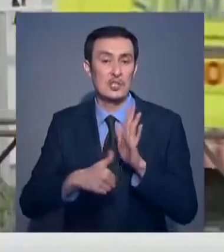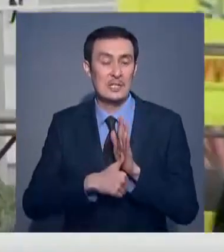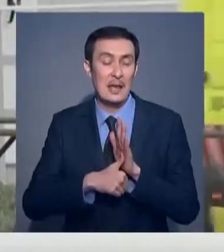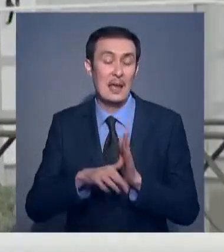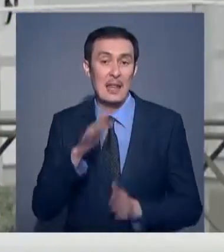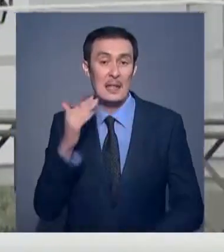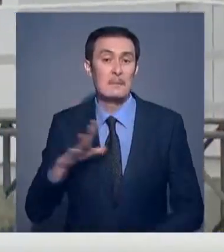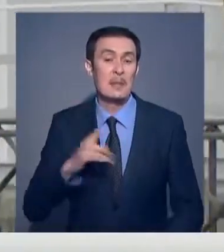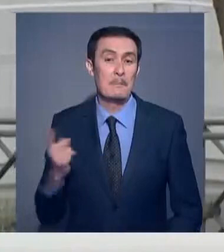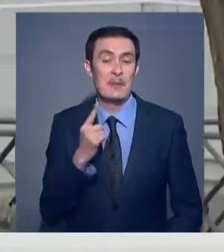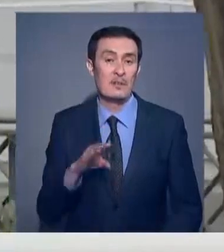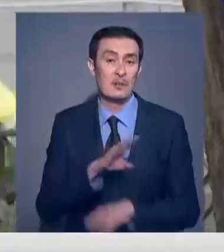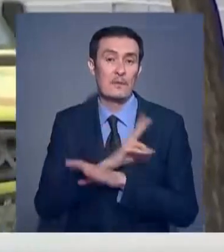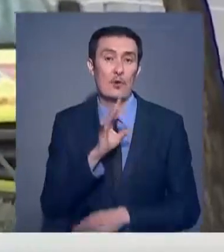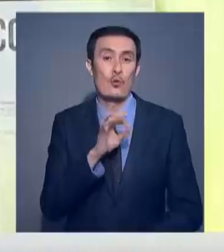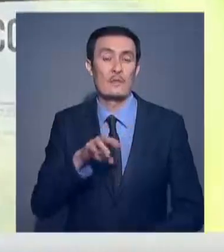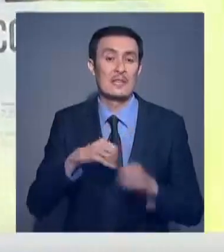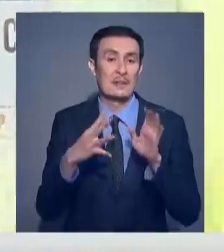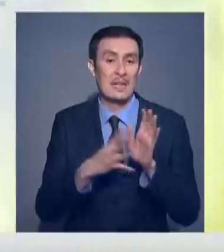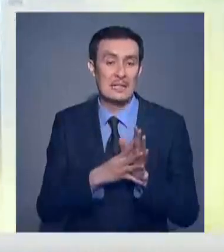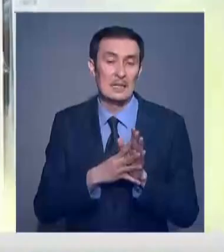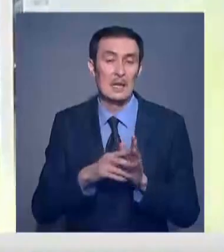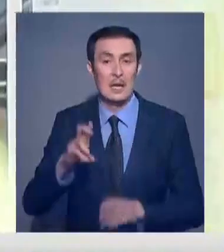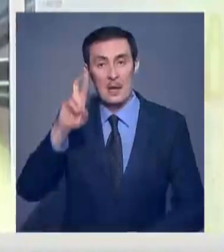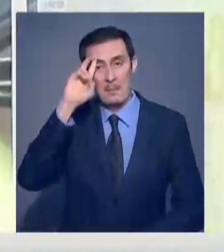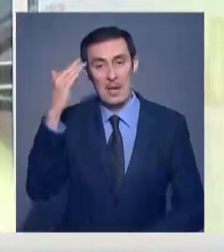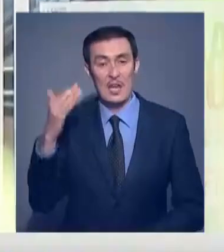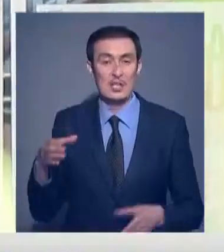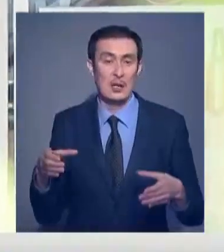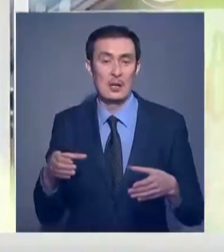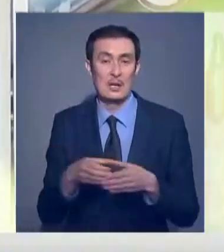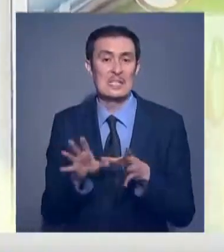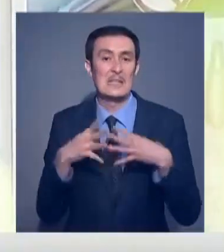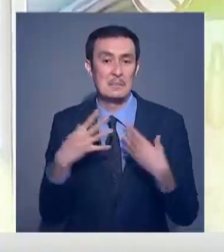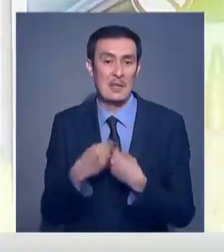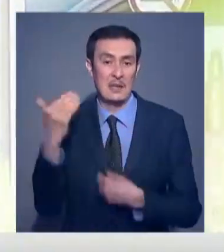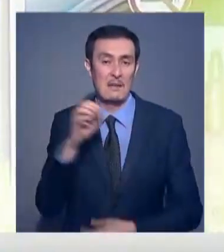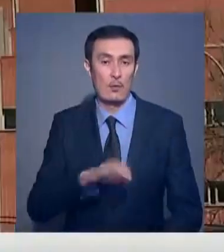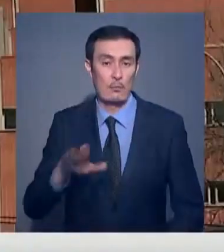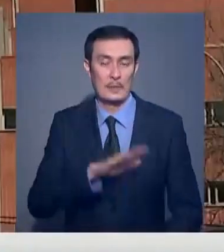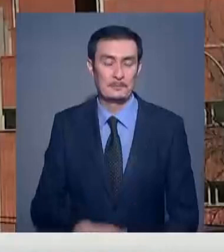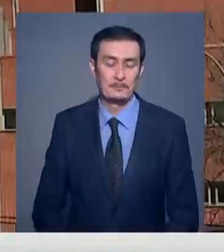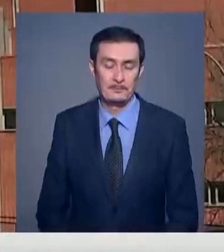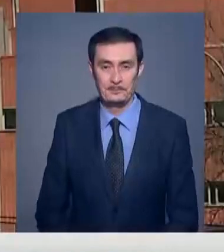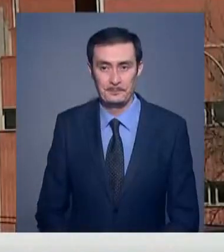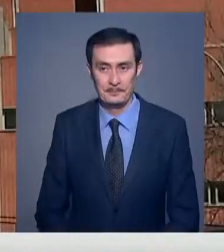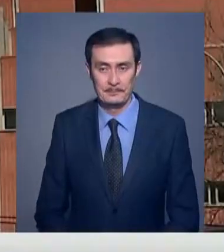86 лет. Это первая жертва COVID-19 среди наших особ Европы.